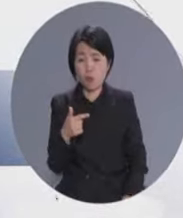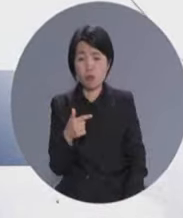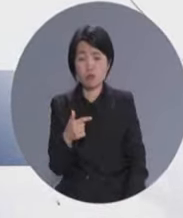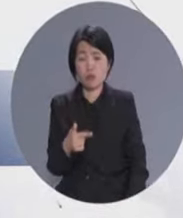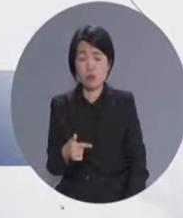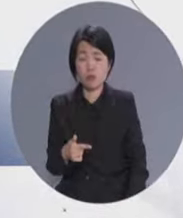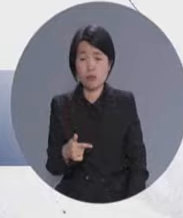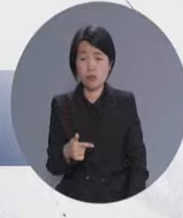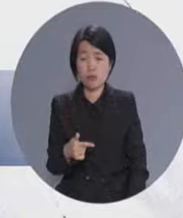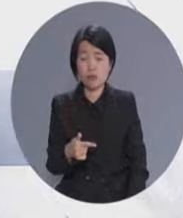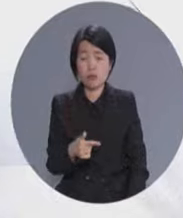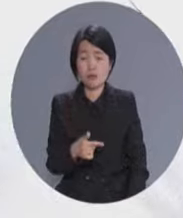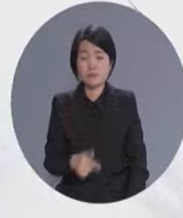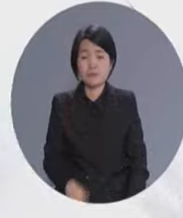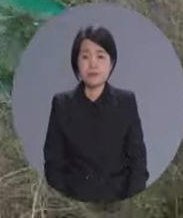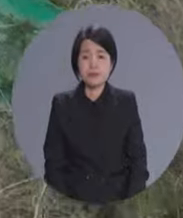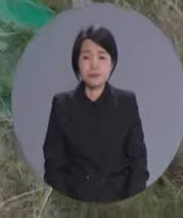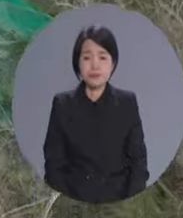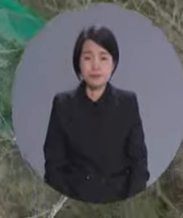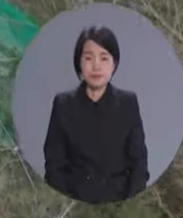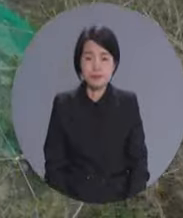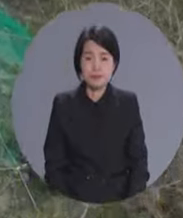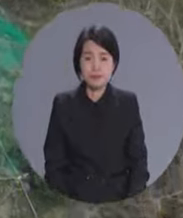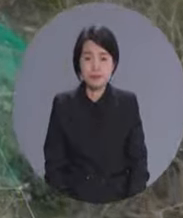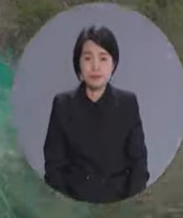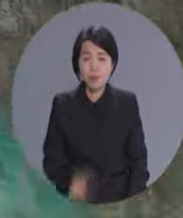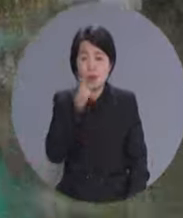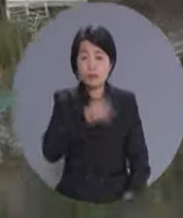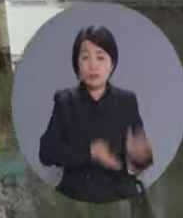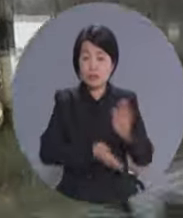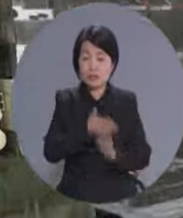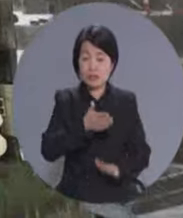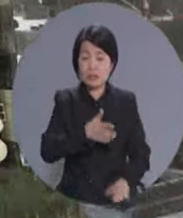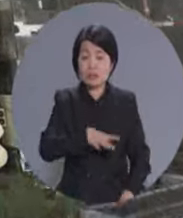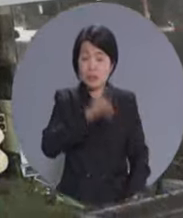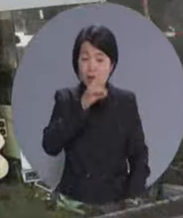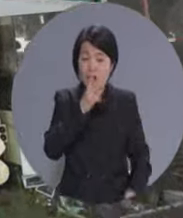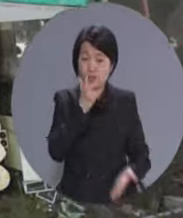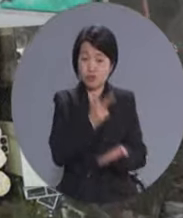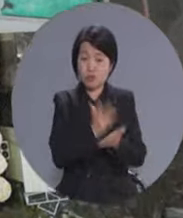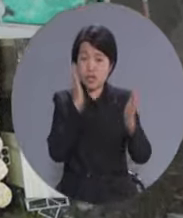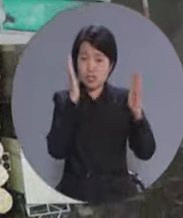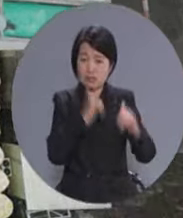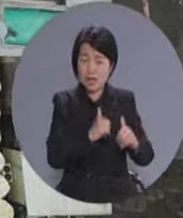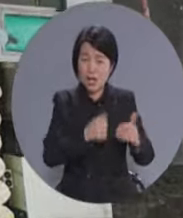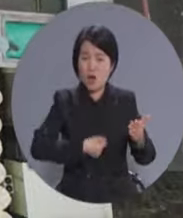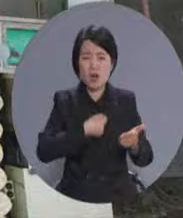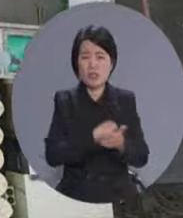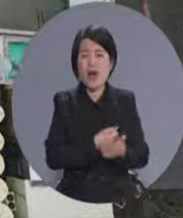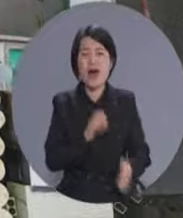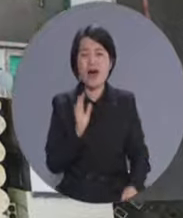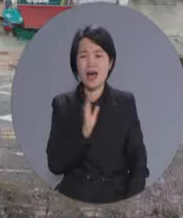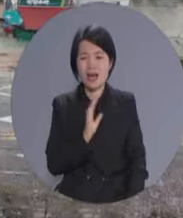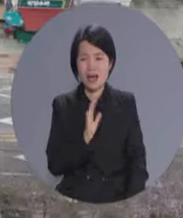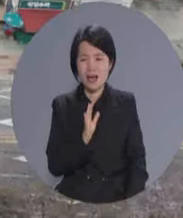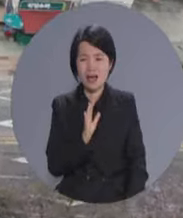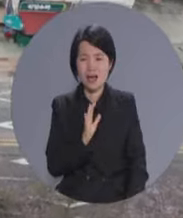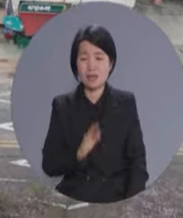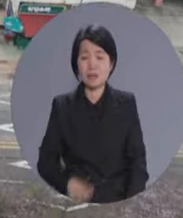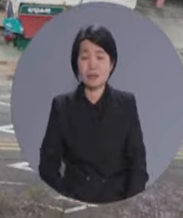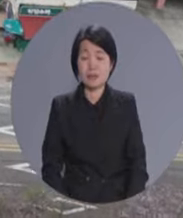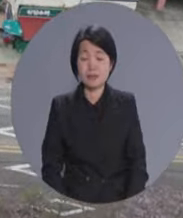막 저는 큰 건물 지니까 여수 씨는 처음부터 공영주차장 철거를 결정한 건 아니라고